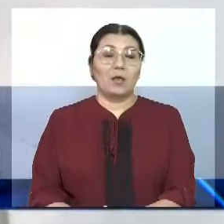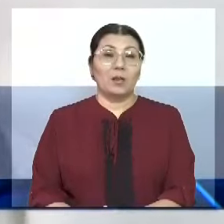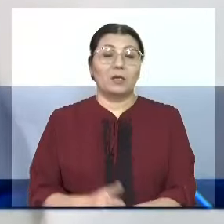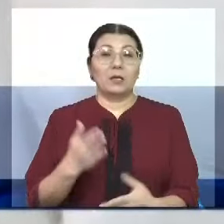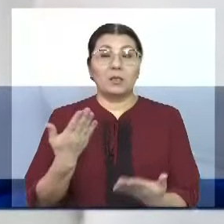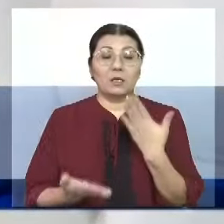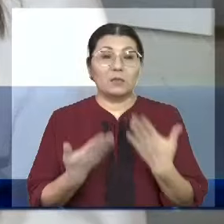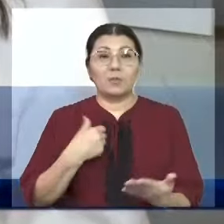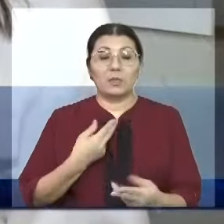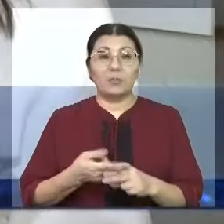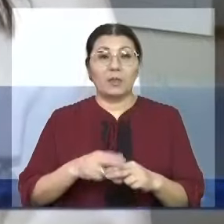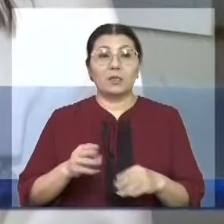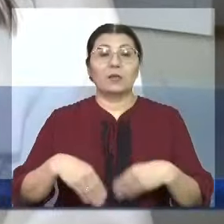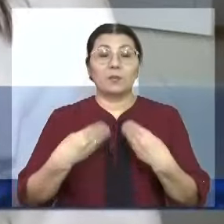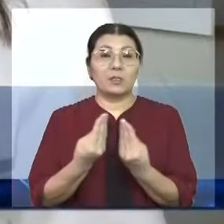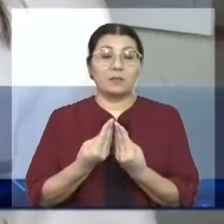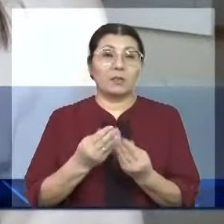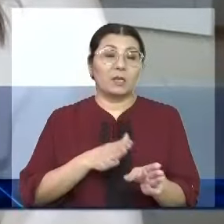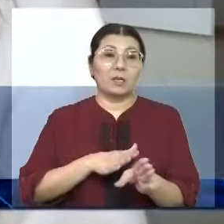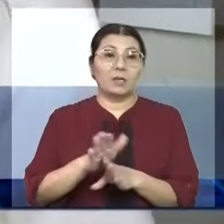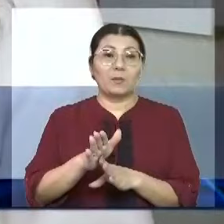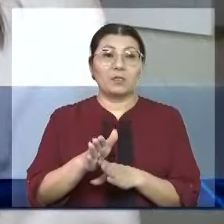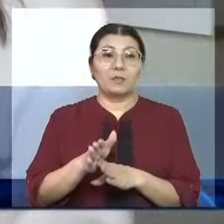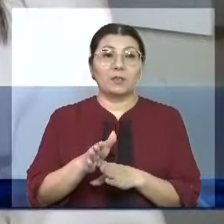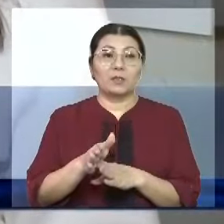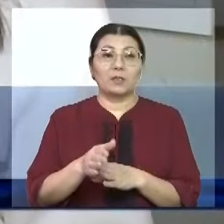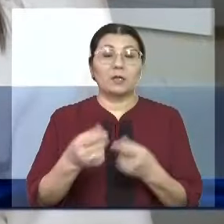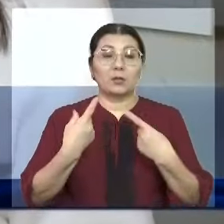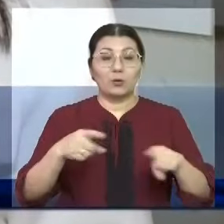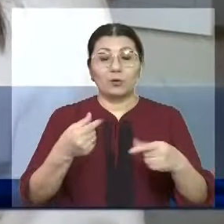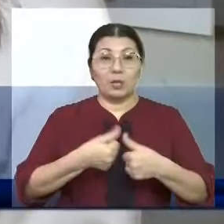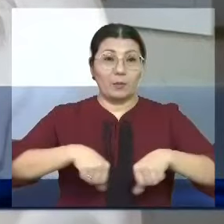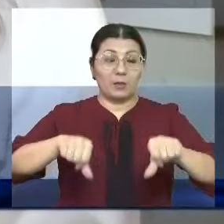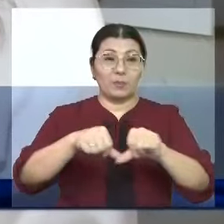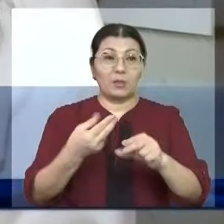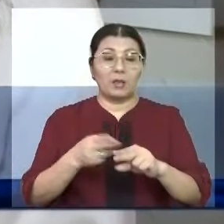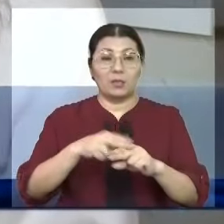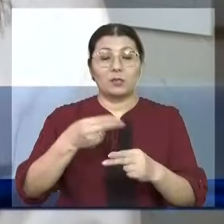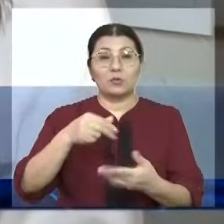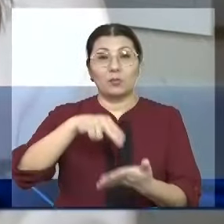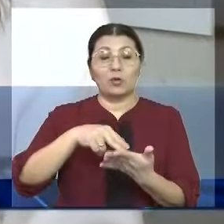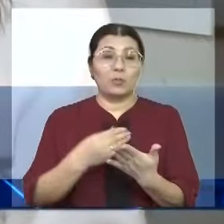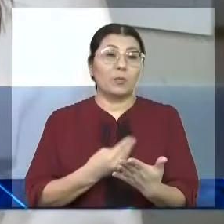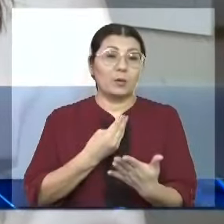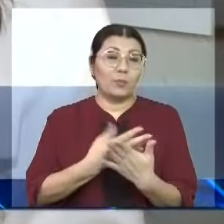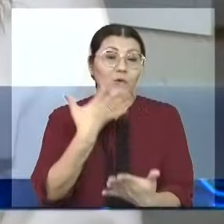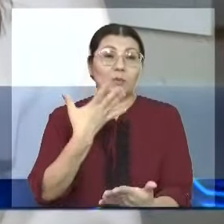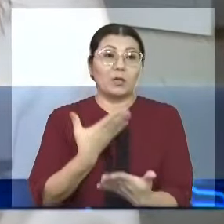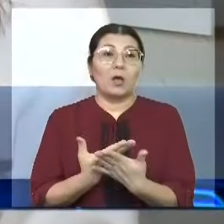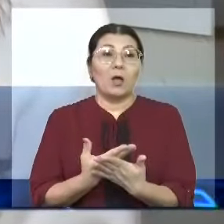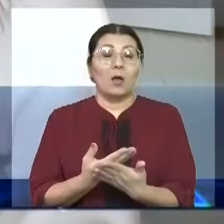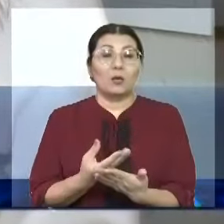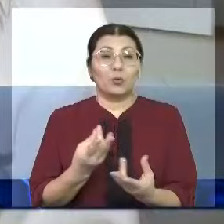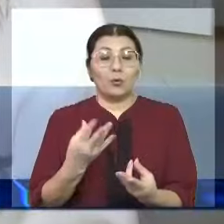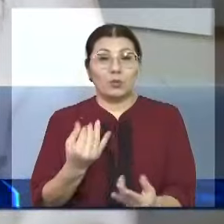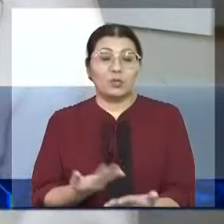если мы это отдали бы на выполнение Да на исполнение другим подрядным организациям это стоило бы намного больше но сейчас мы потратили только